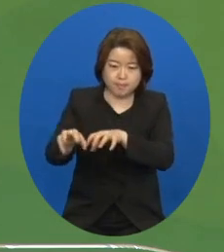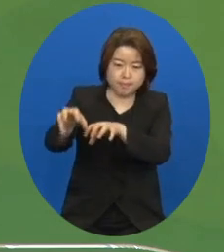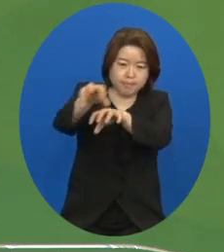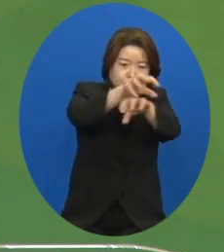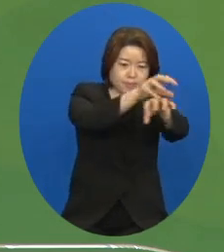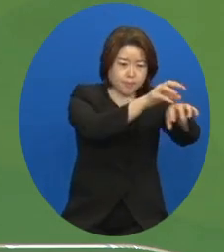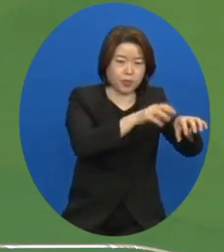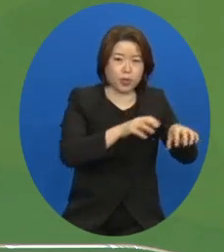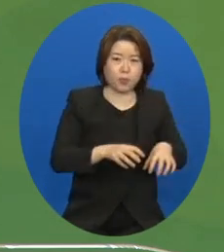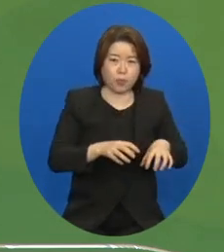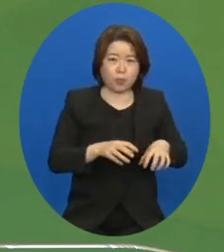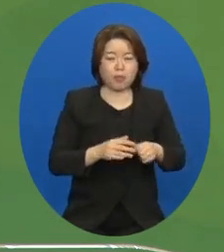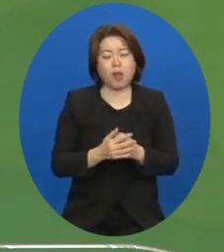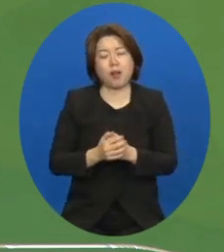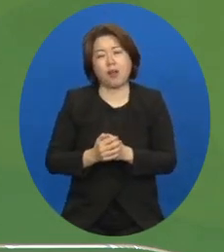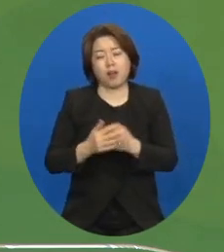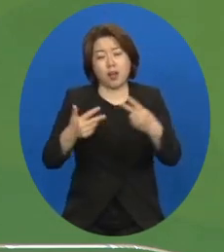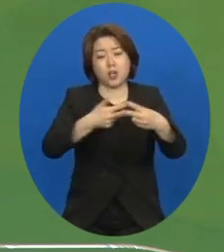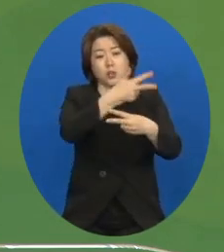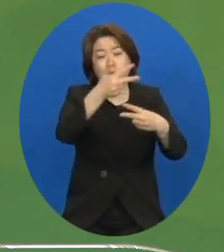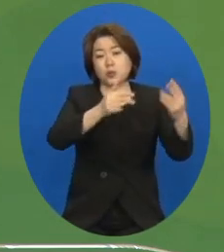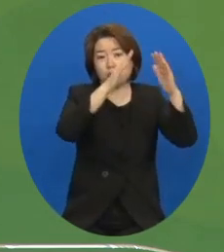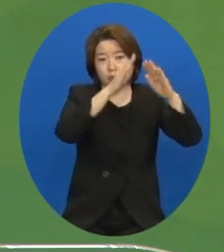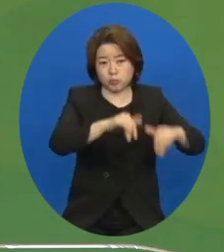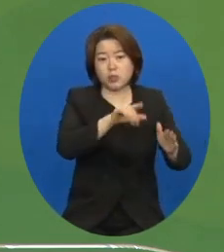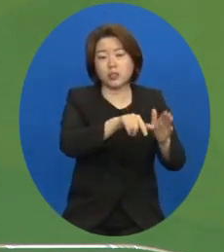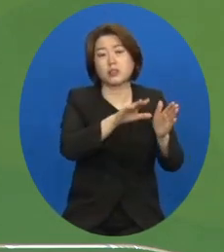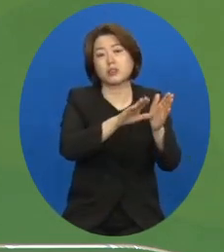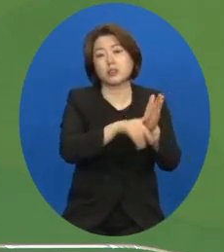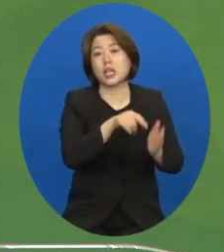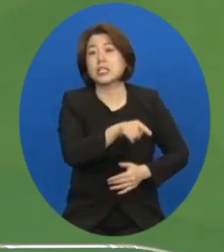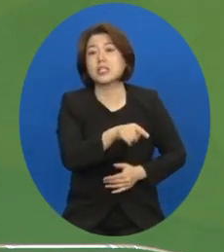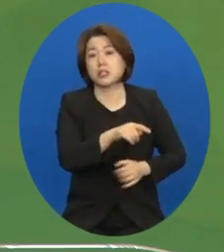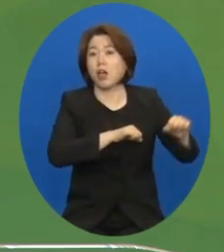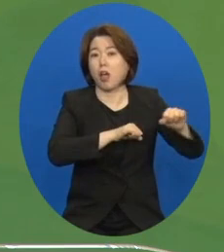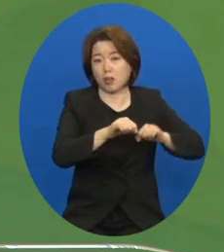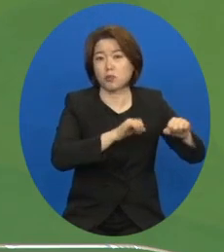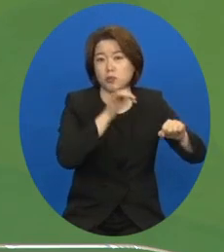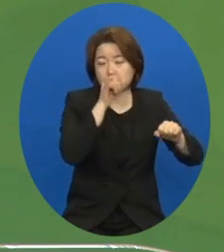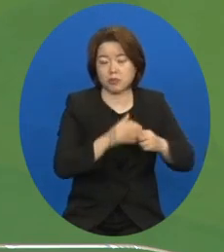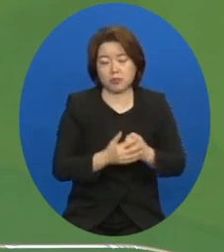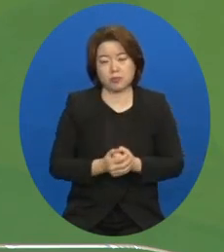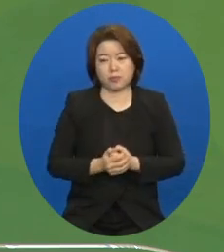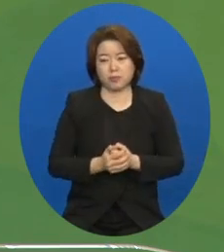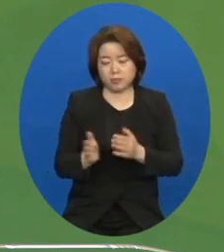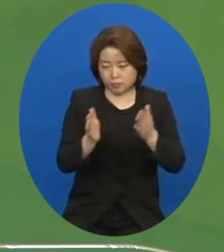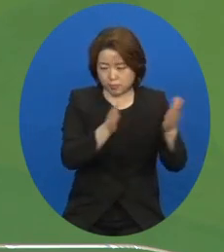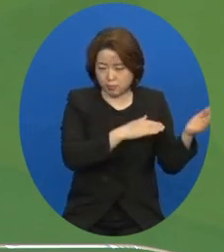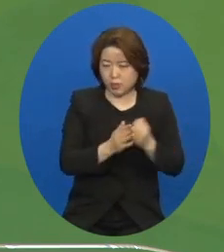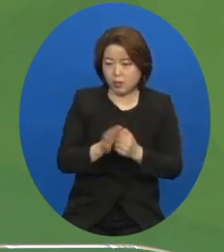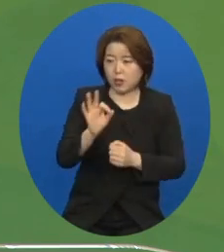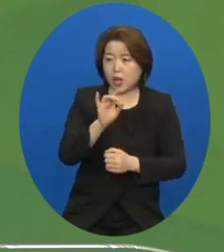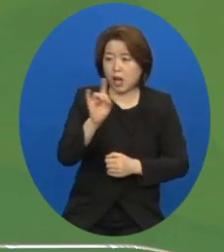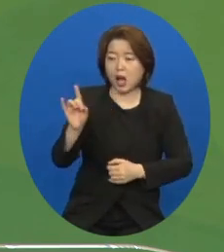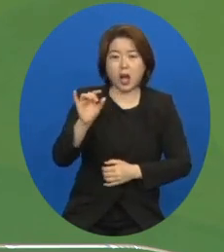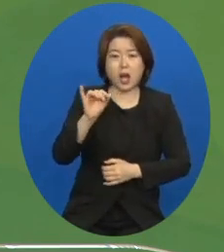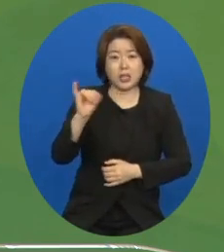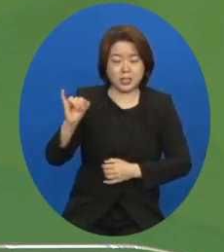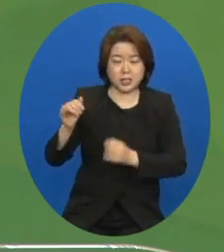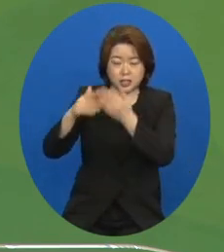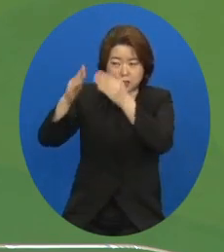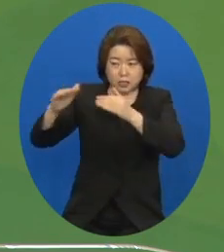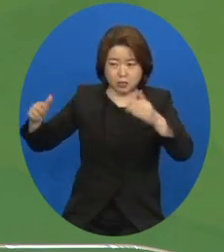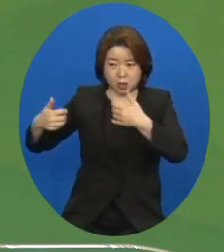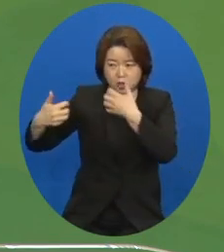그들은 여리고성을 무너뜨릴 때 그렇게 했었다고요. 그런데 아이성 전투에서 실패했을 때